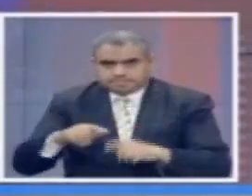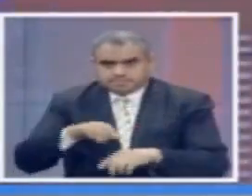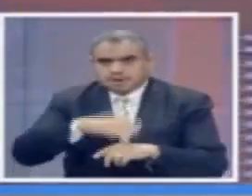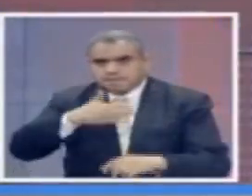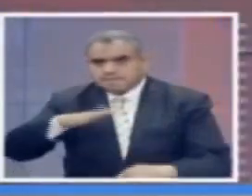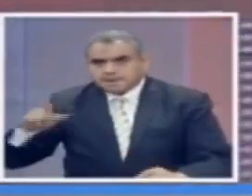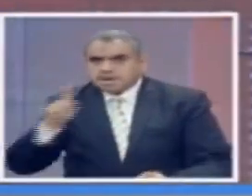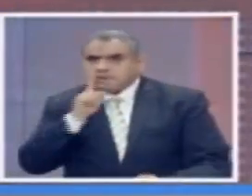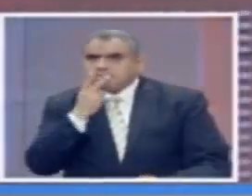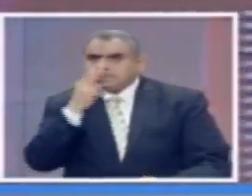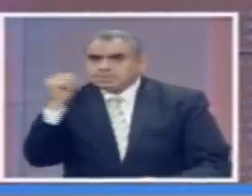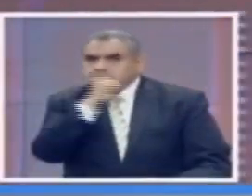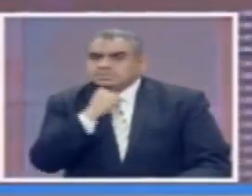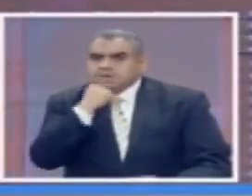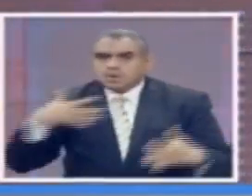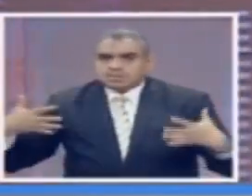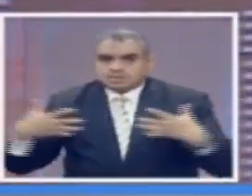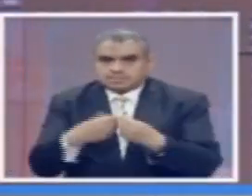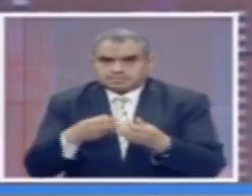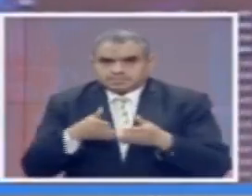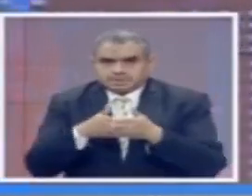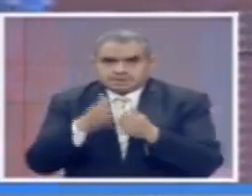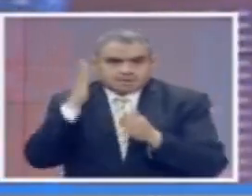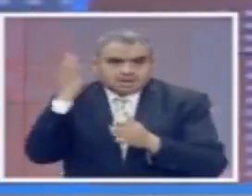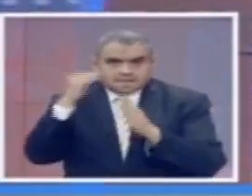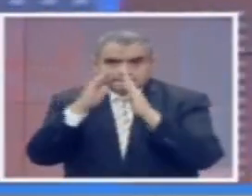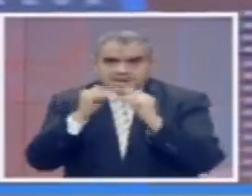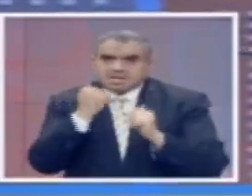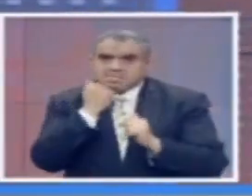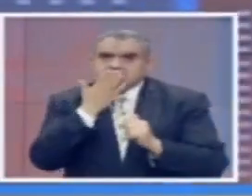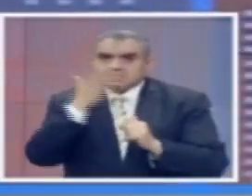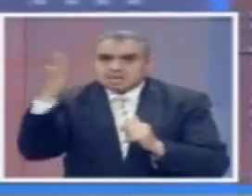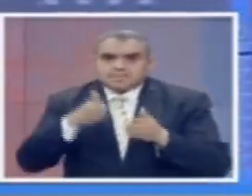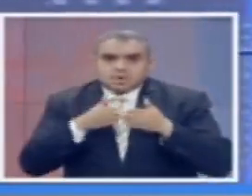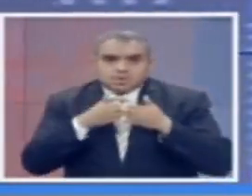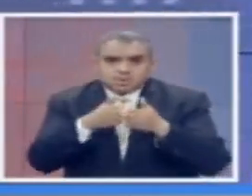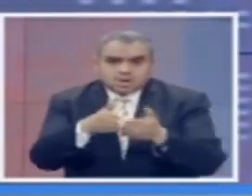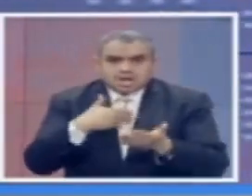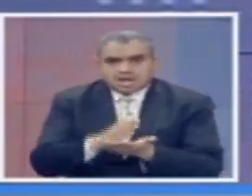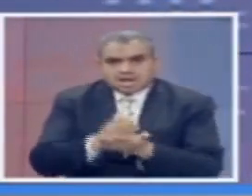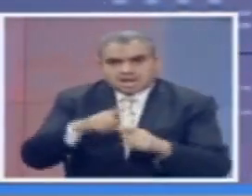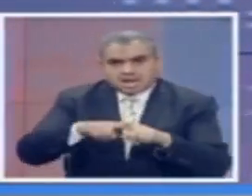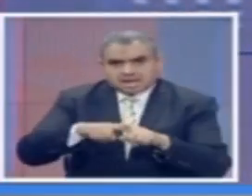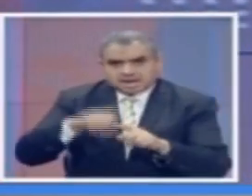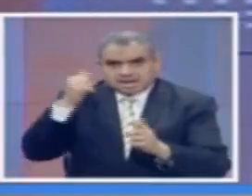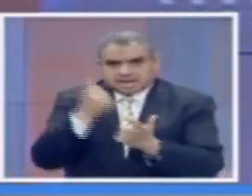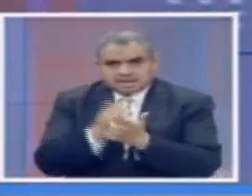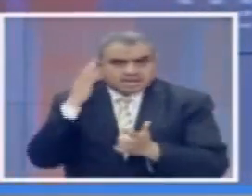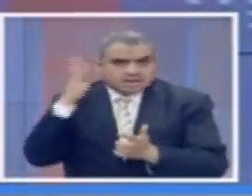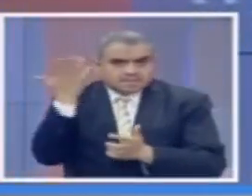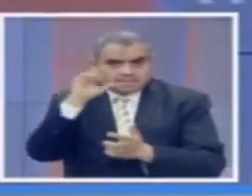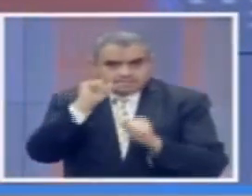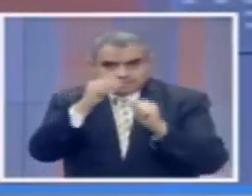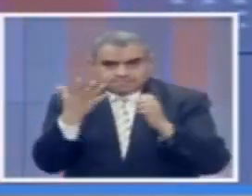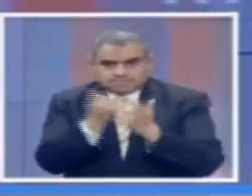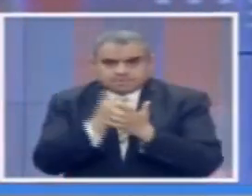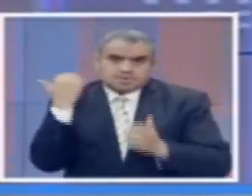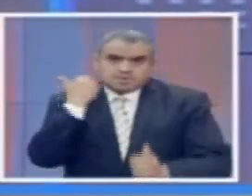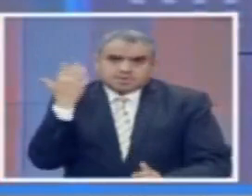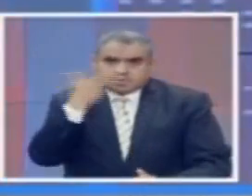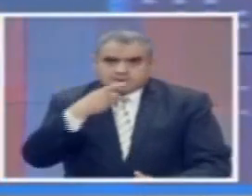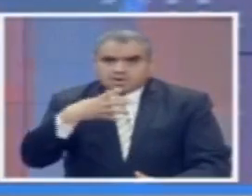المتوسط، وذلك باشتراك الفرقاطة المصرية طابا والسفينة الحربية اليونانية اتش اس هايدرا